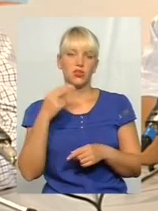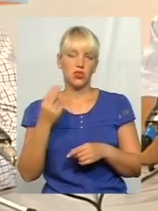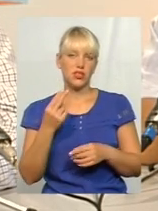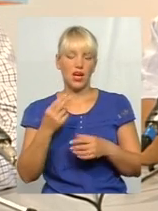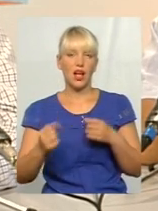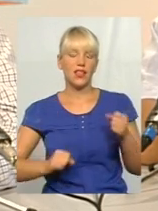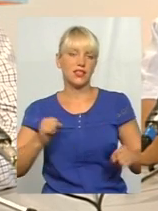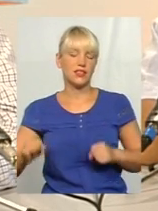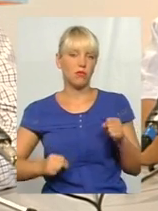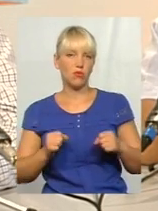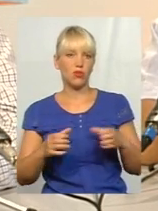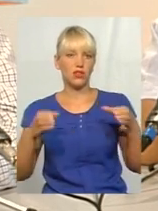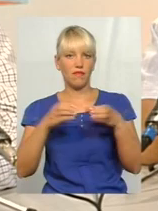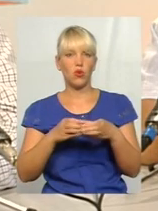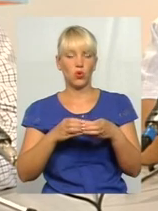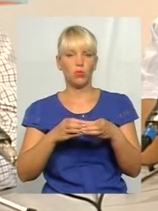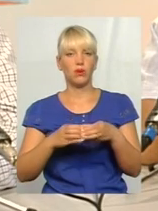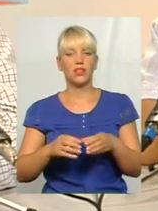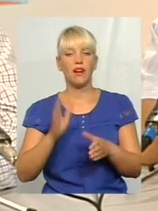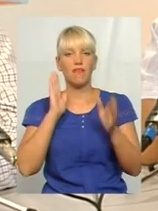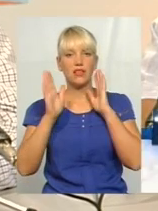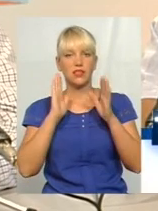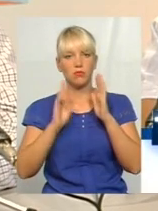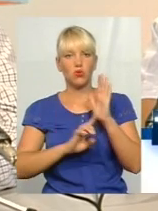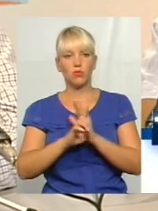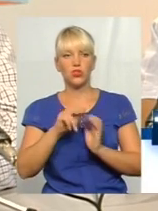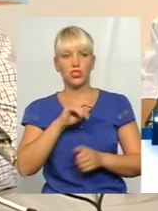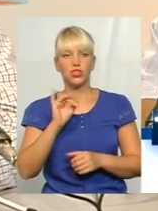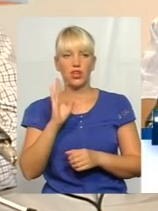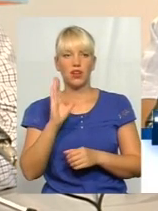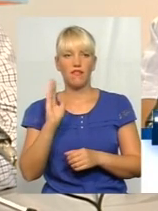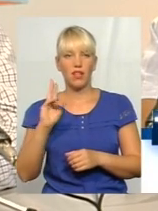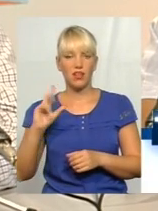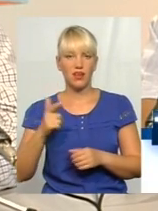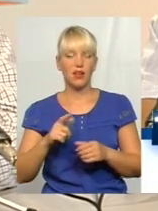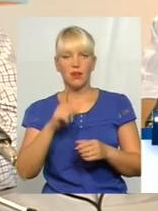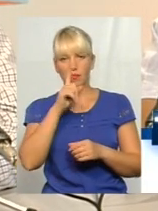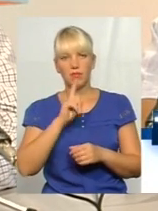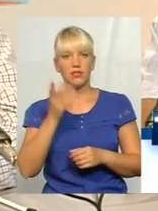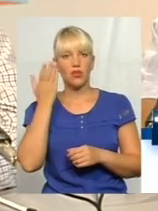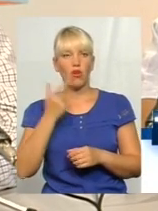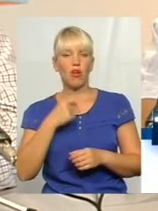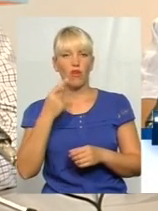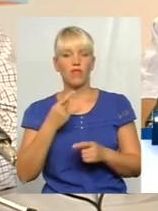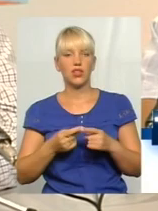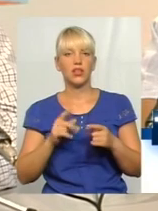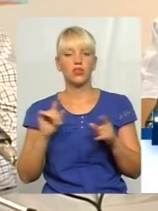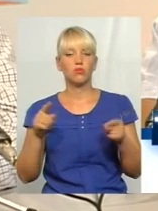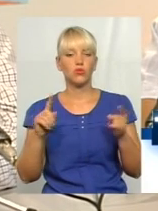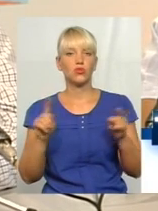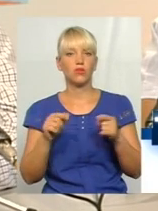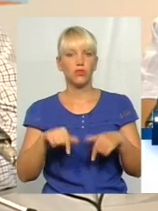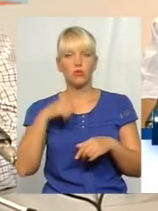збурення в групі Facebook почалося ще в червні місяці тому що цього року